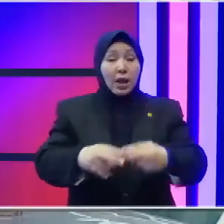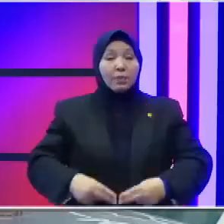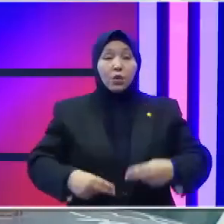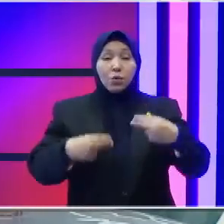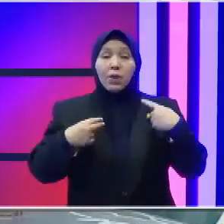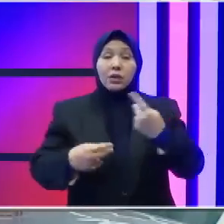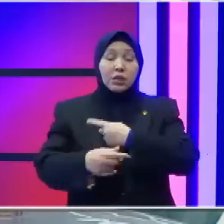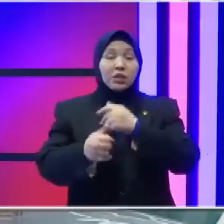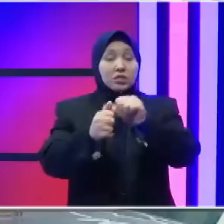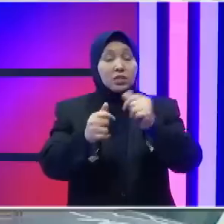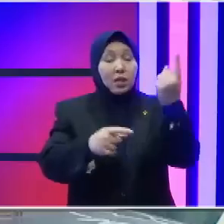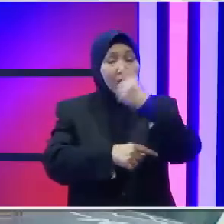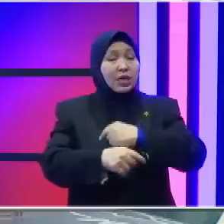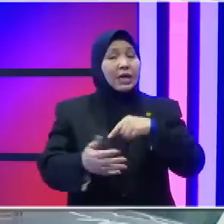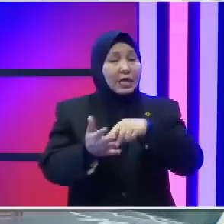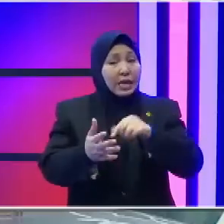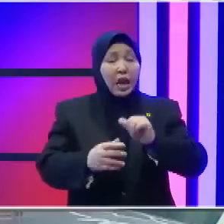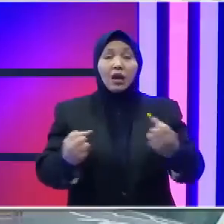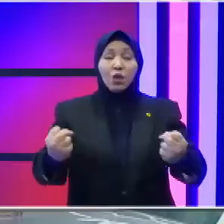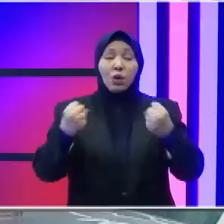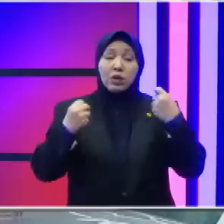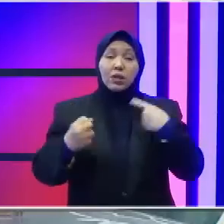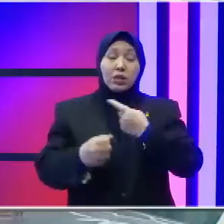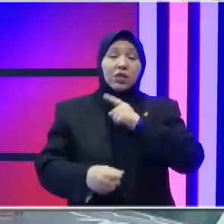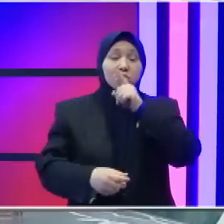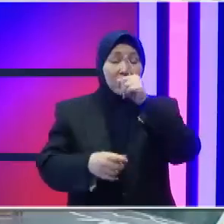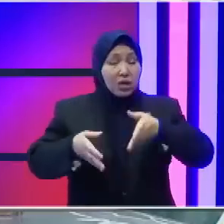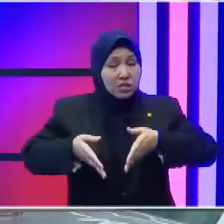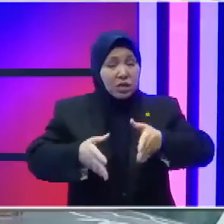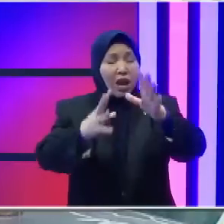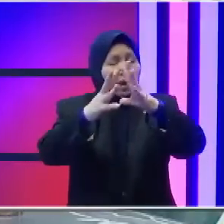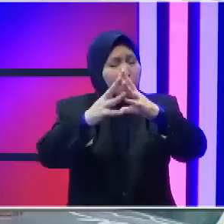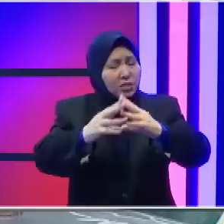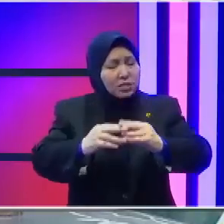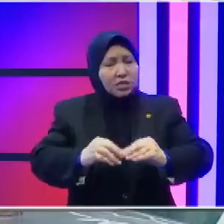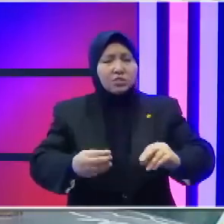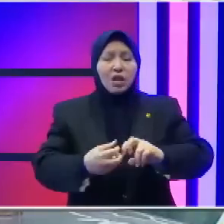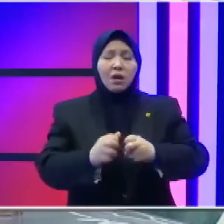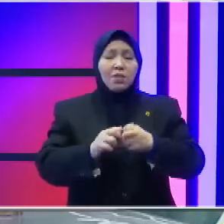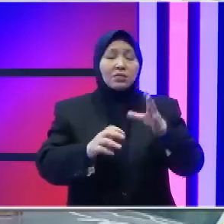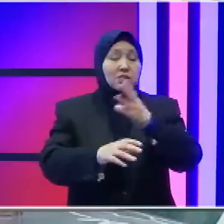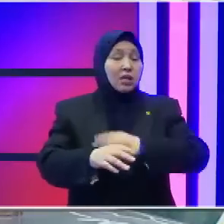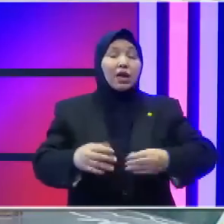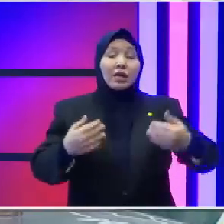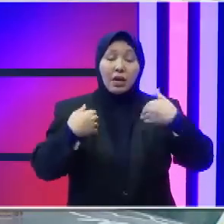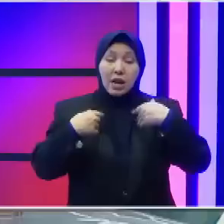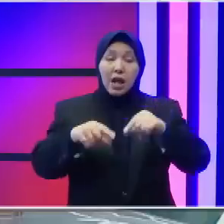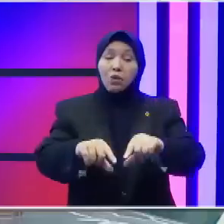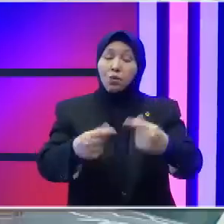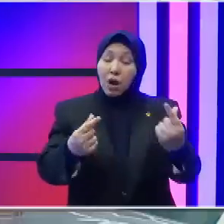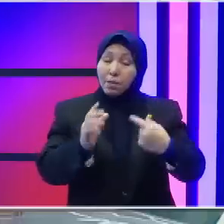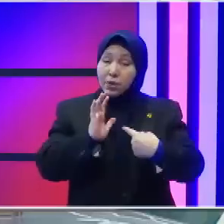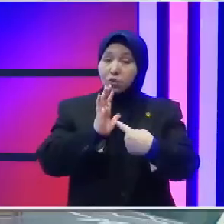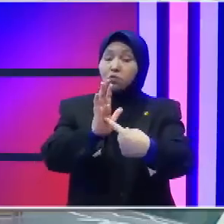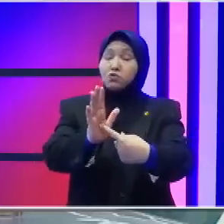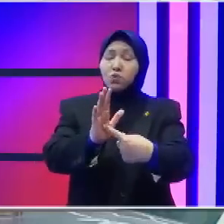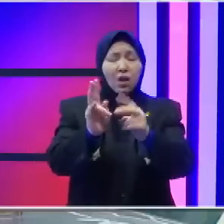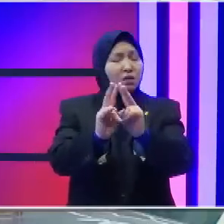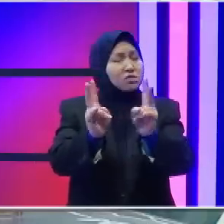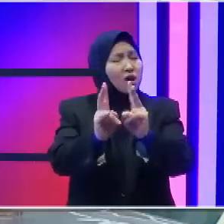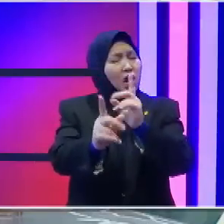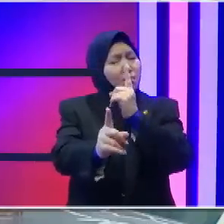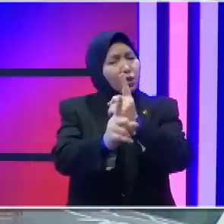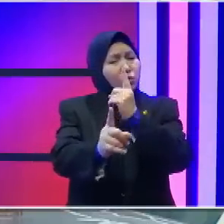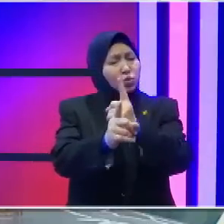seharian kita. Inilah kekuatan kita yang sebenar dan inilah jalan penyelesaian, kerana ia adalah Al-Quran, adalah petunjuk yang amat